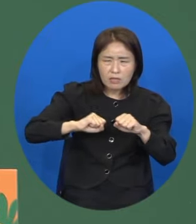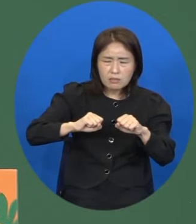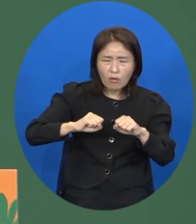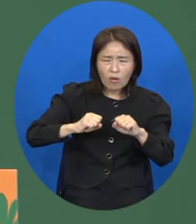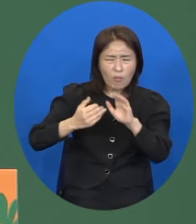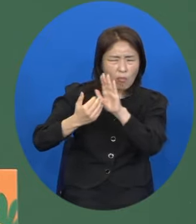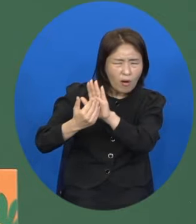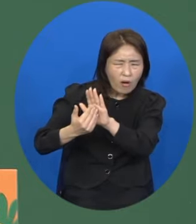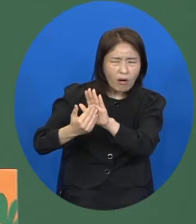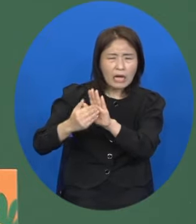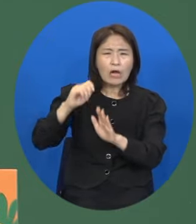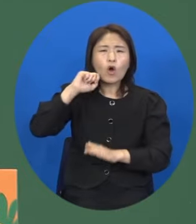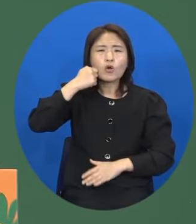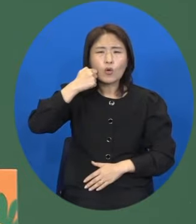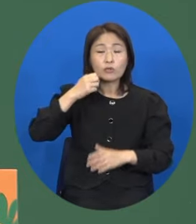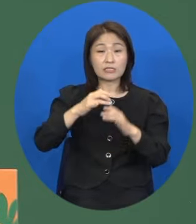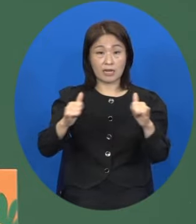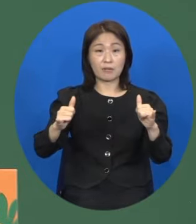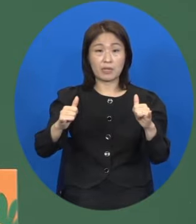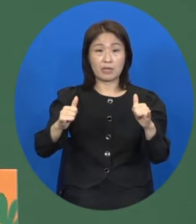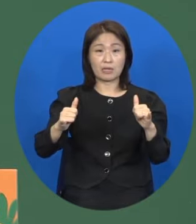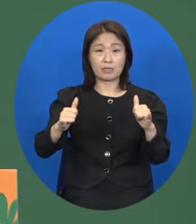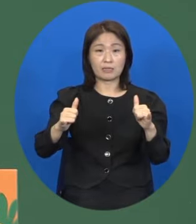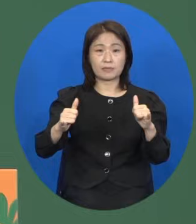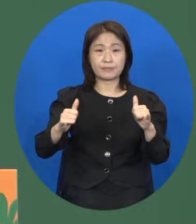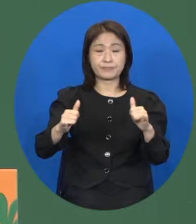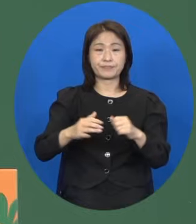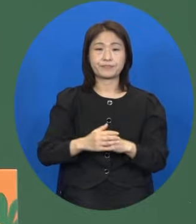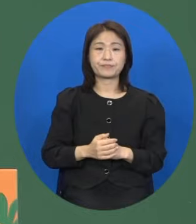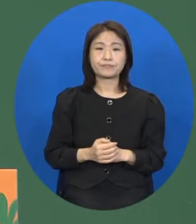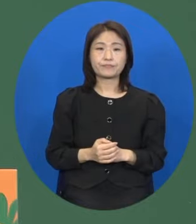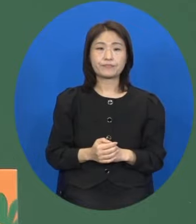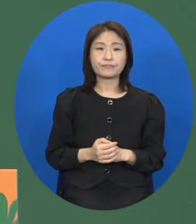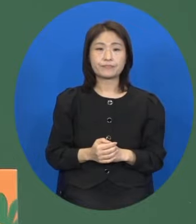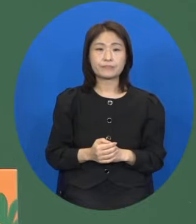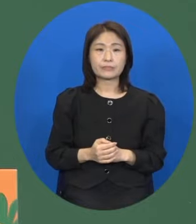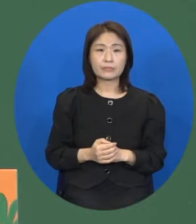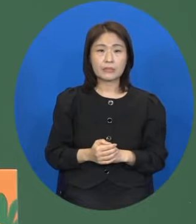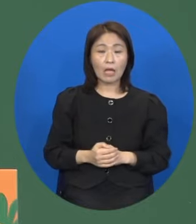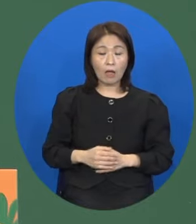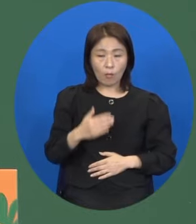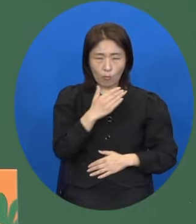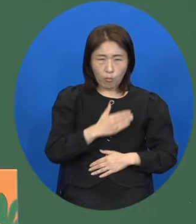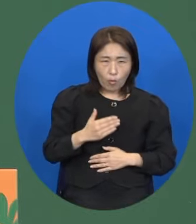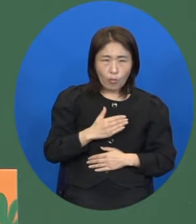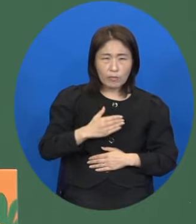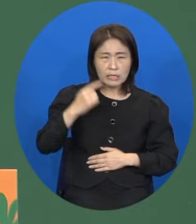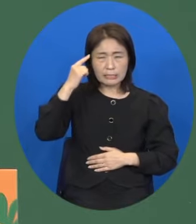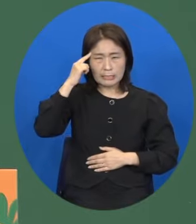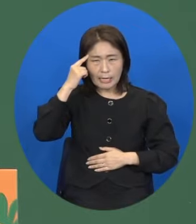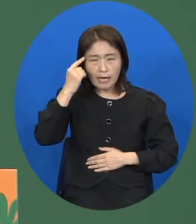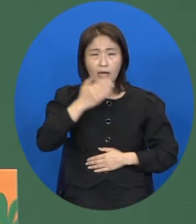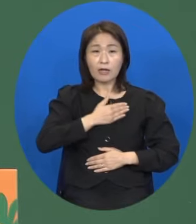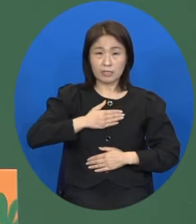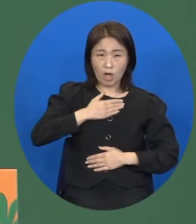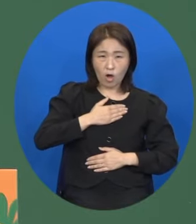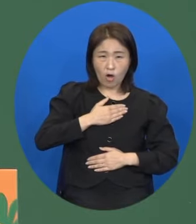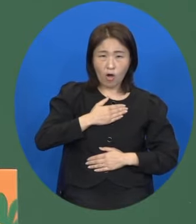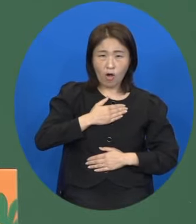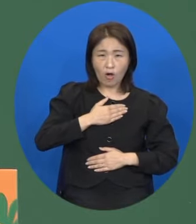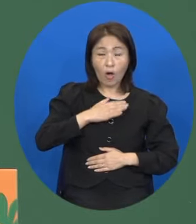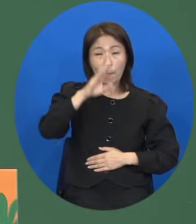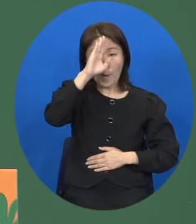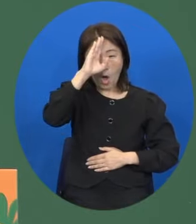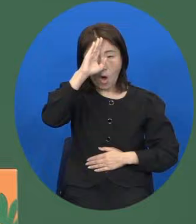경우로 설명하곤 합니다. 물론 신체적, 정신적, 정서적 아픔이 있다면